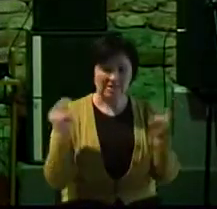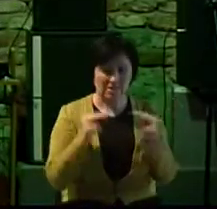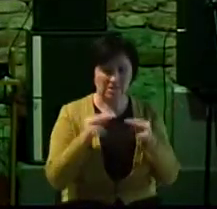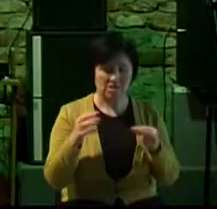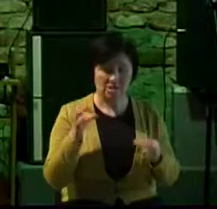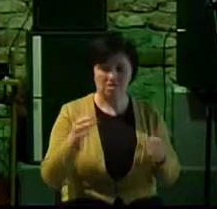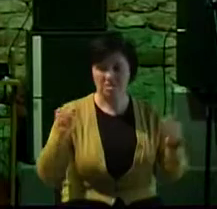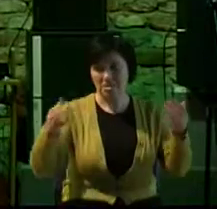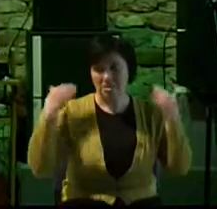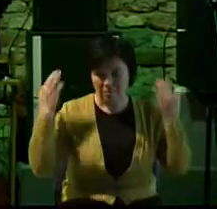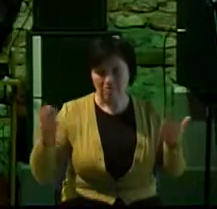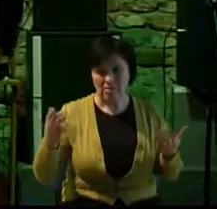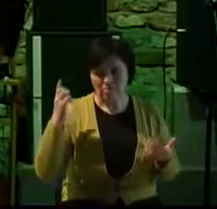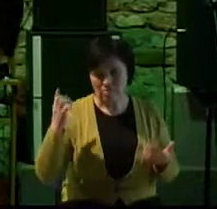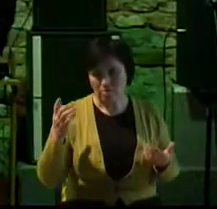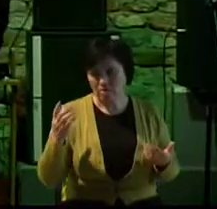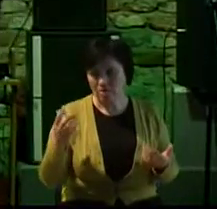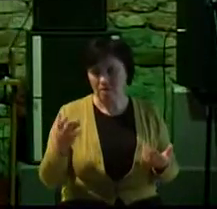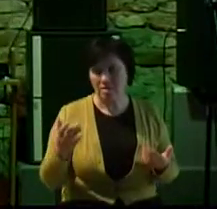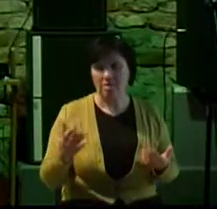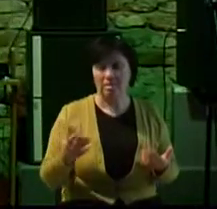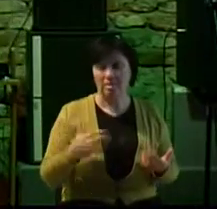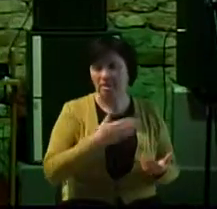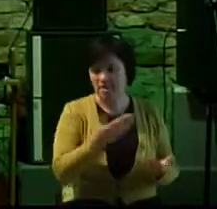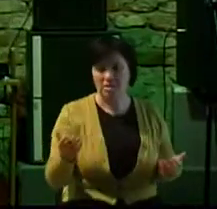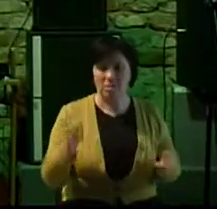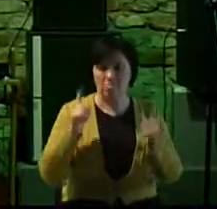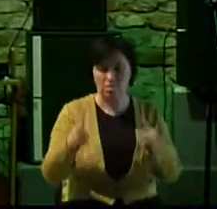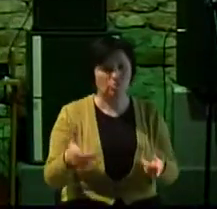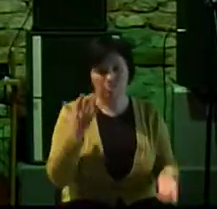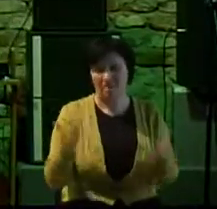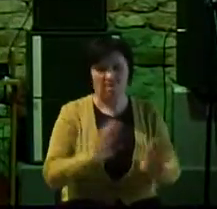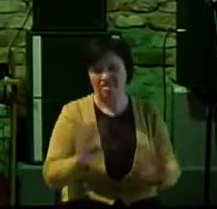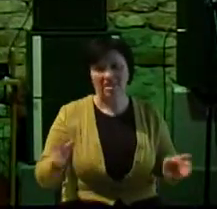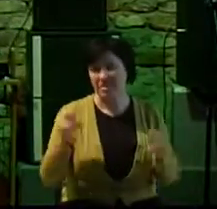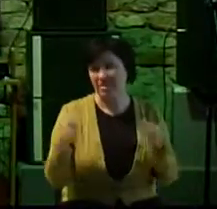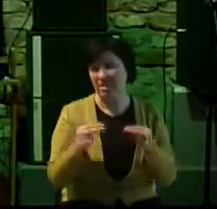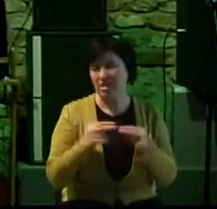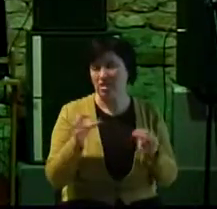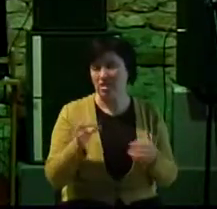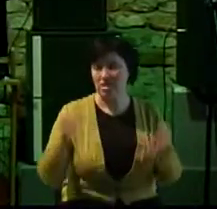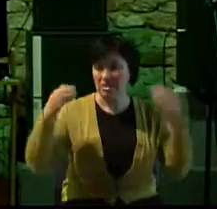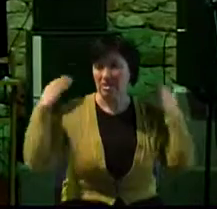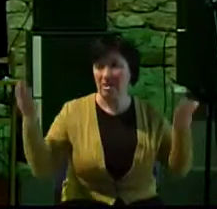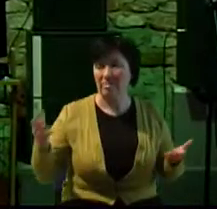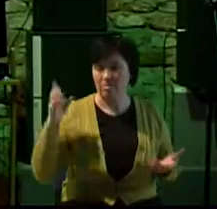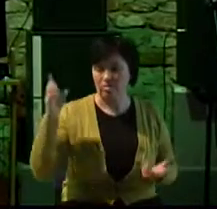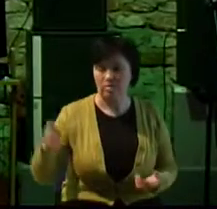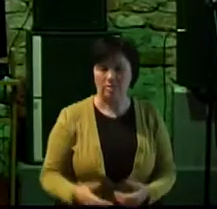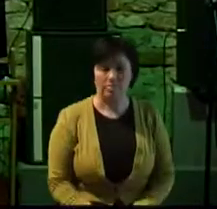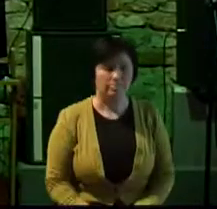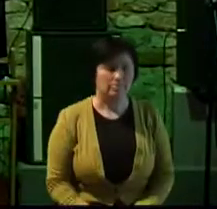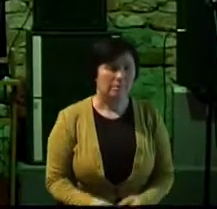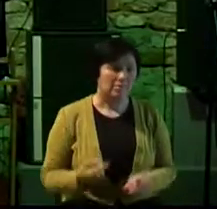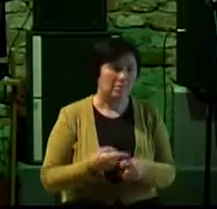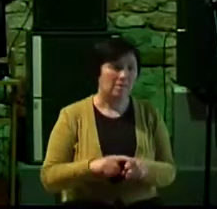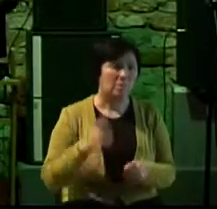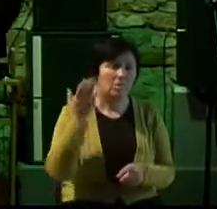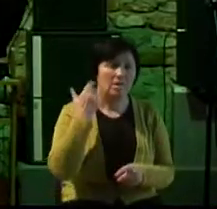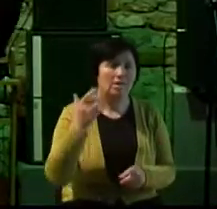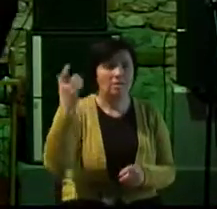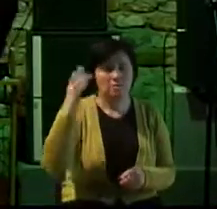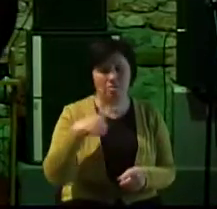о славе Господа Иисуса Христа, либо не свидетельствуют об этой славе. Поэтому, когда